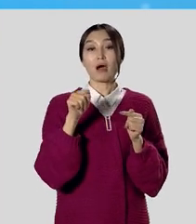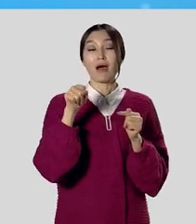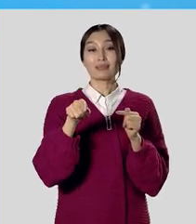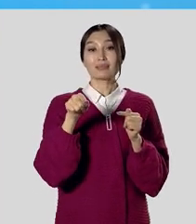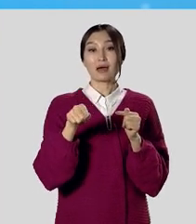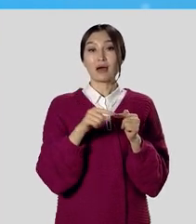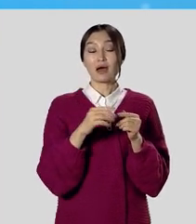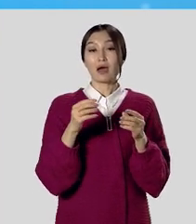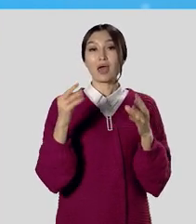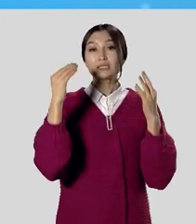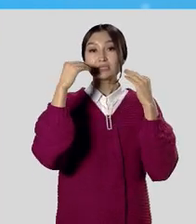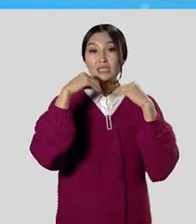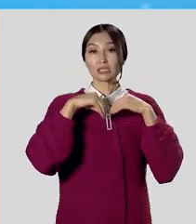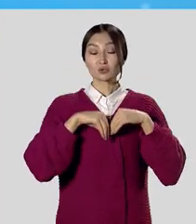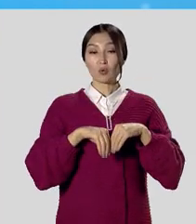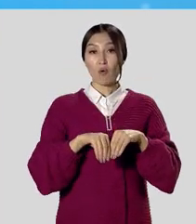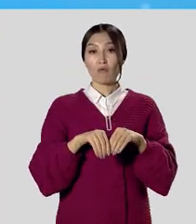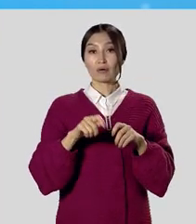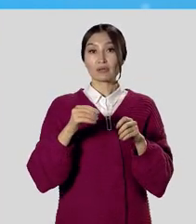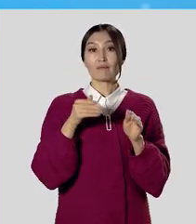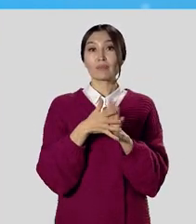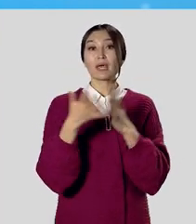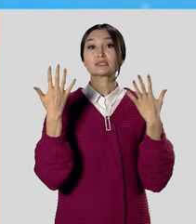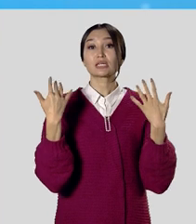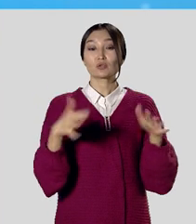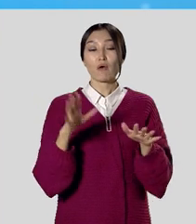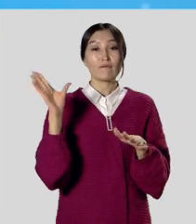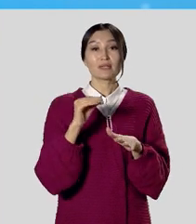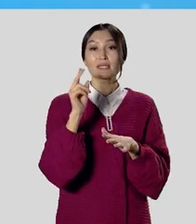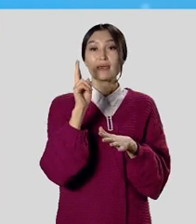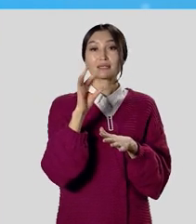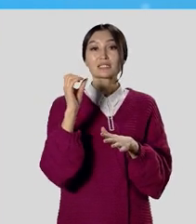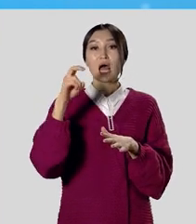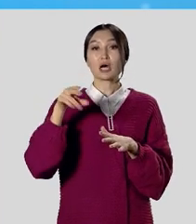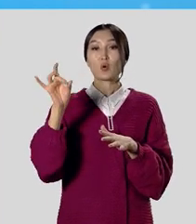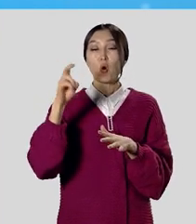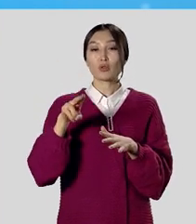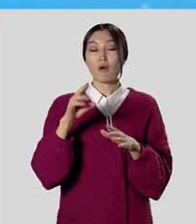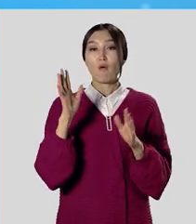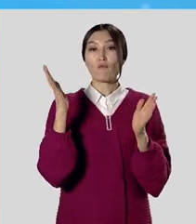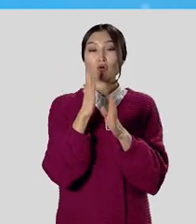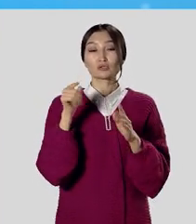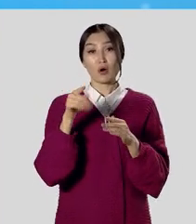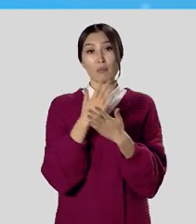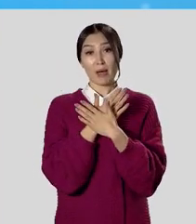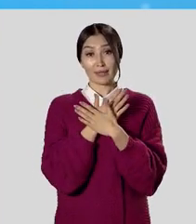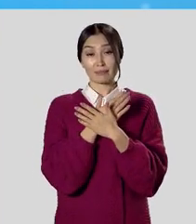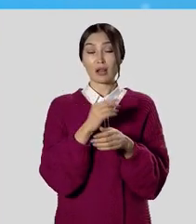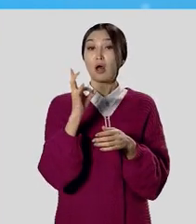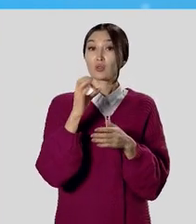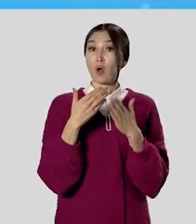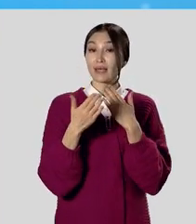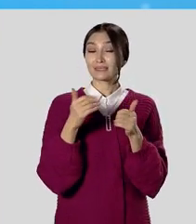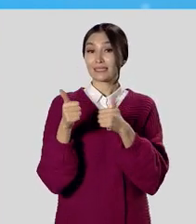она, израсходовав на дыхание весь кислород воздуха, к сожалению, погибла. Но